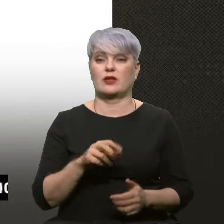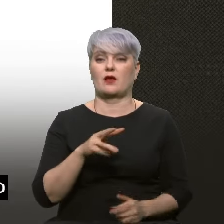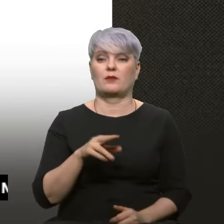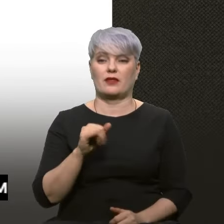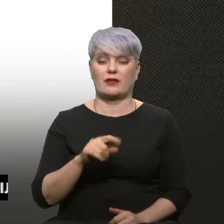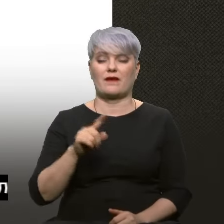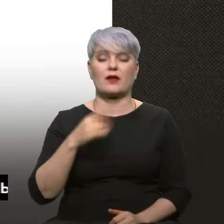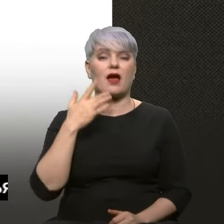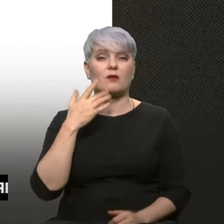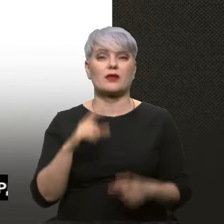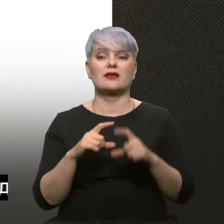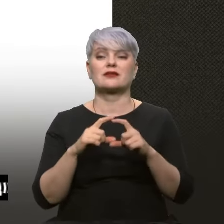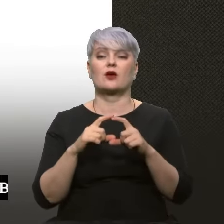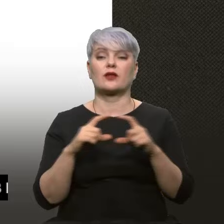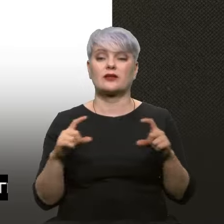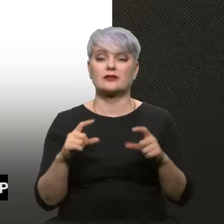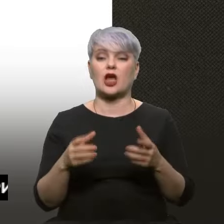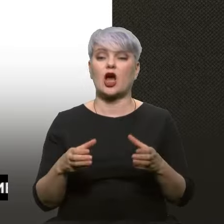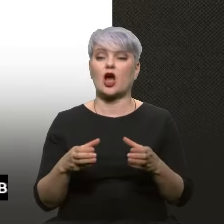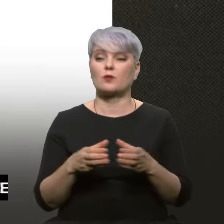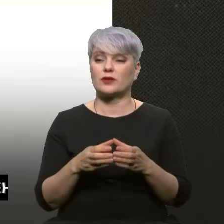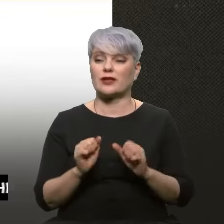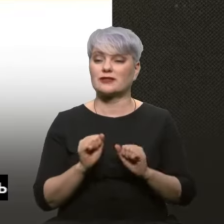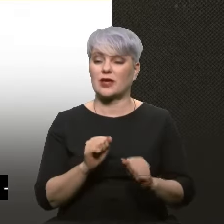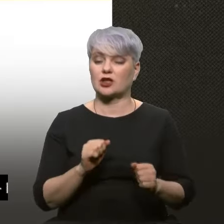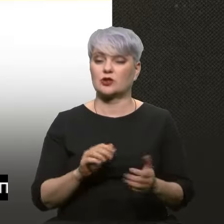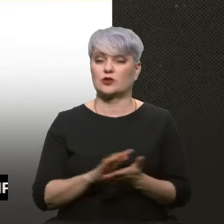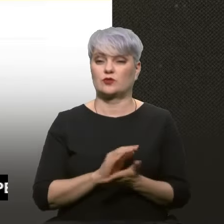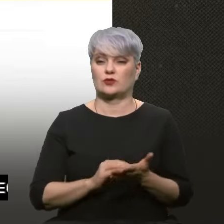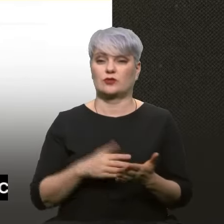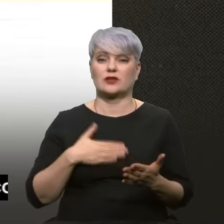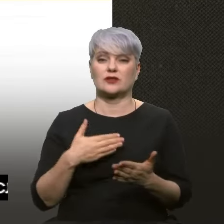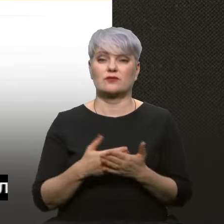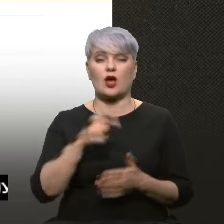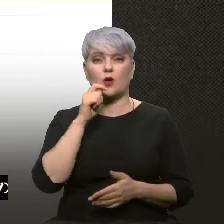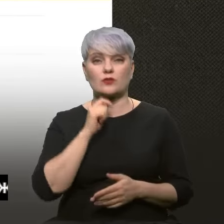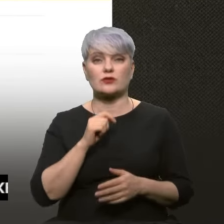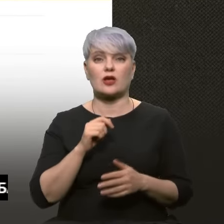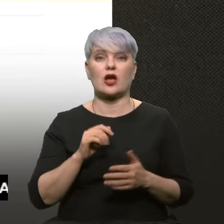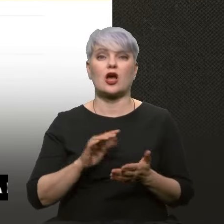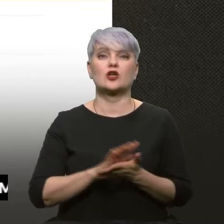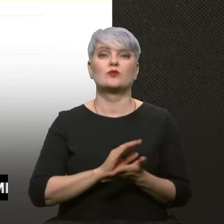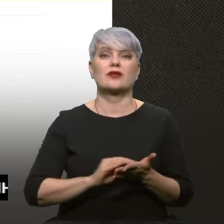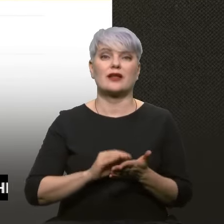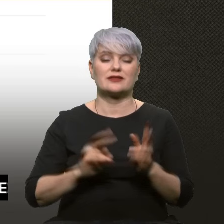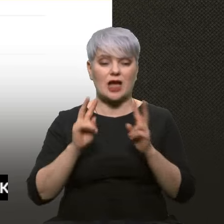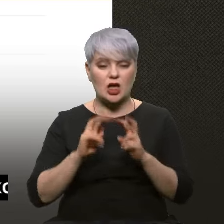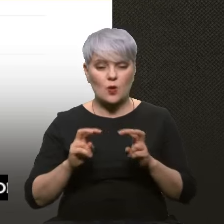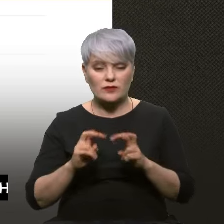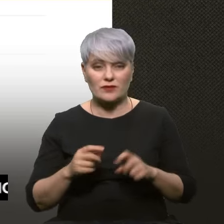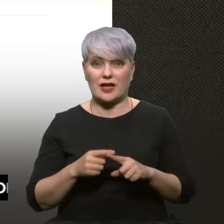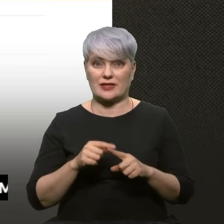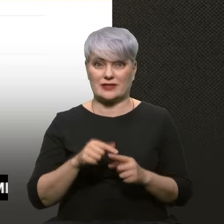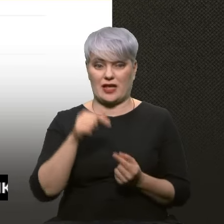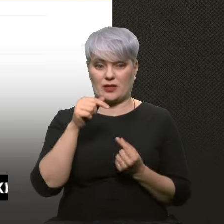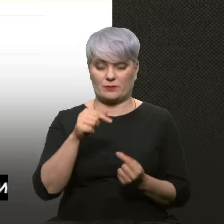американська організація Комітет захисту журналістів. Жвава українська журналістика розслідувань, яка є симптомом здорової